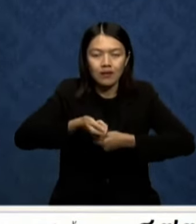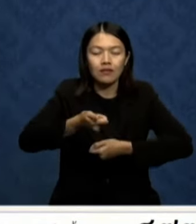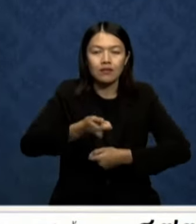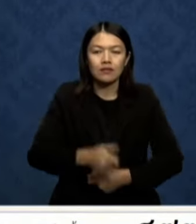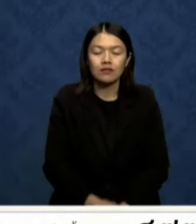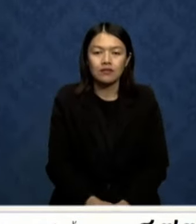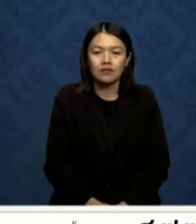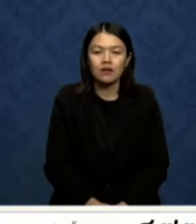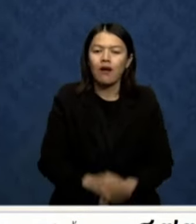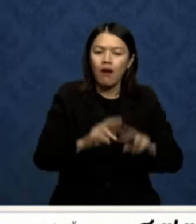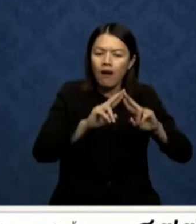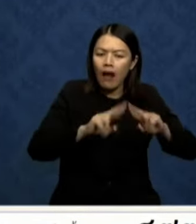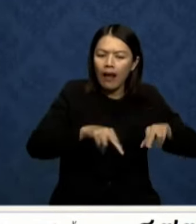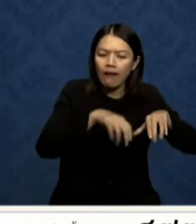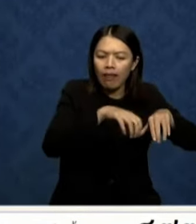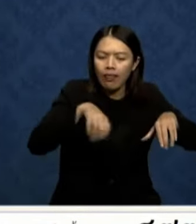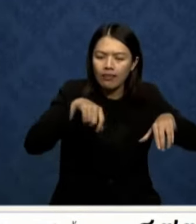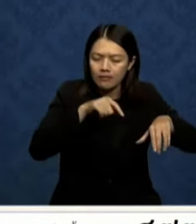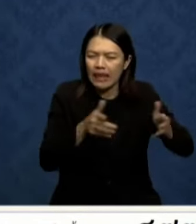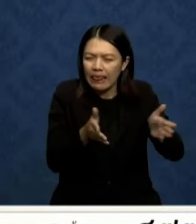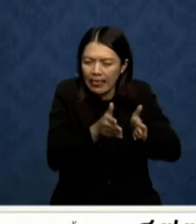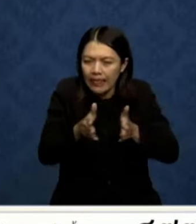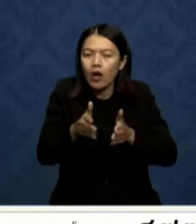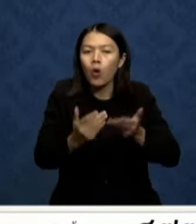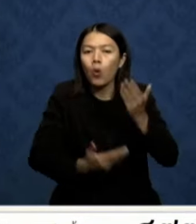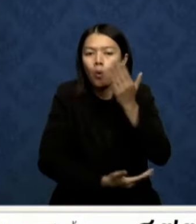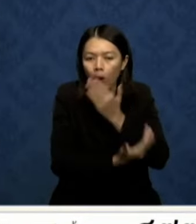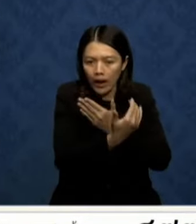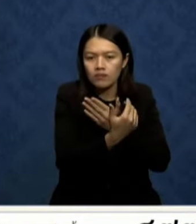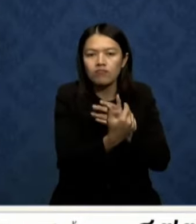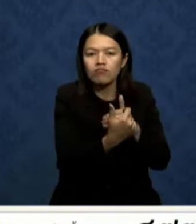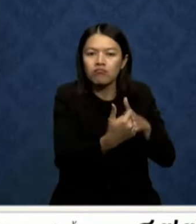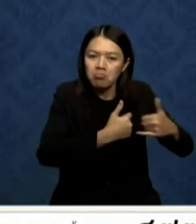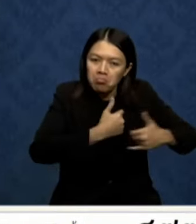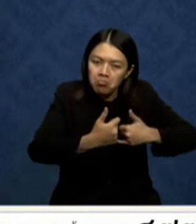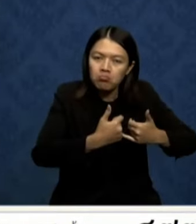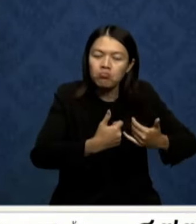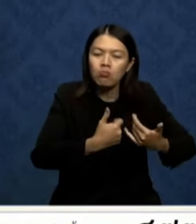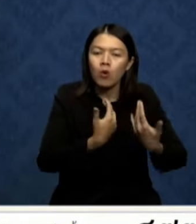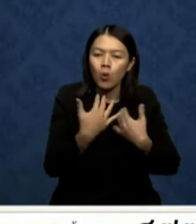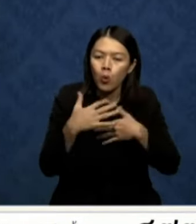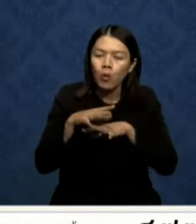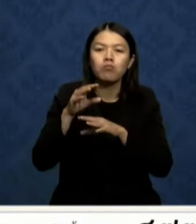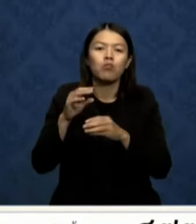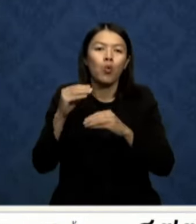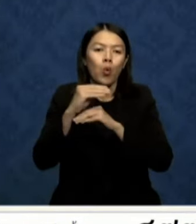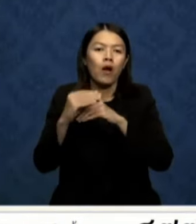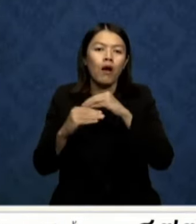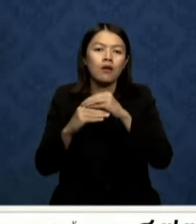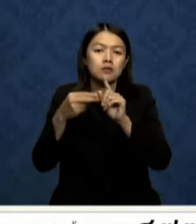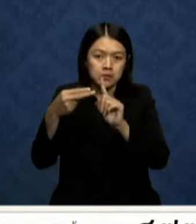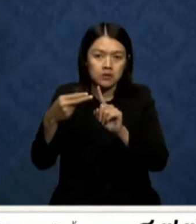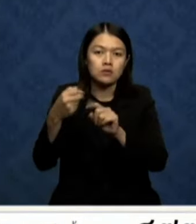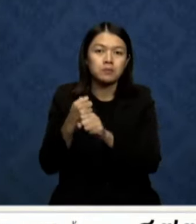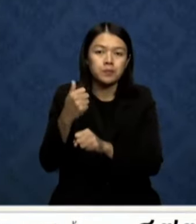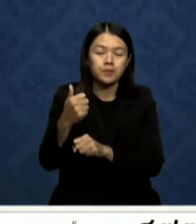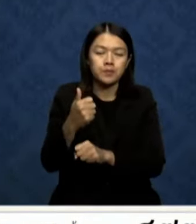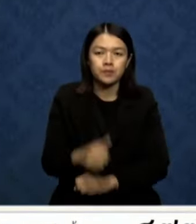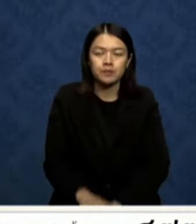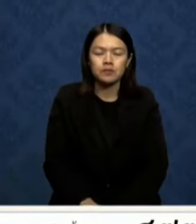อให้ร้านค้าเหล่านี้สามารถมีโอกาสได้มากที่สุดในการที่จะเข้าร่วมสู่โครงการเรานะครับซึ่งยืนยันได้ว่